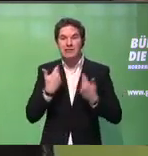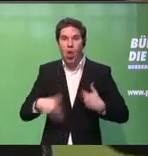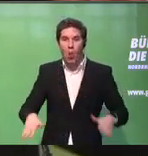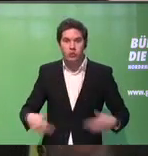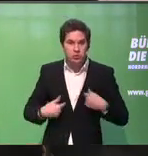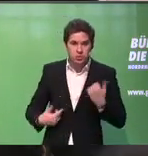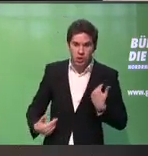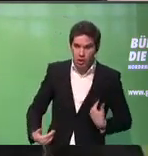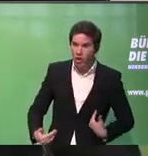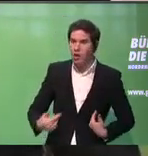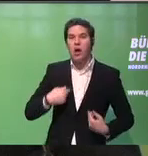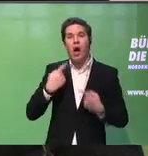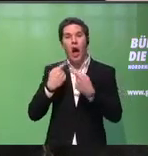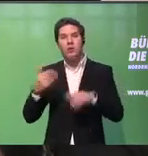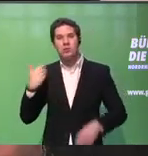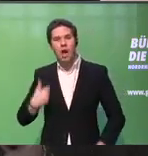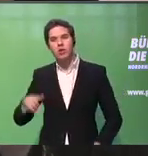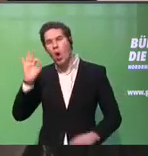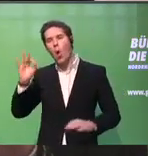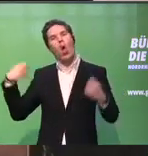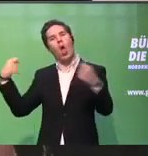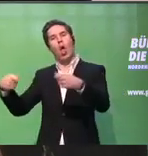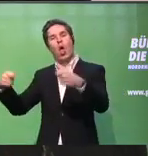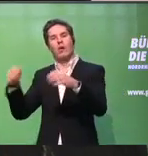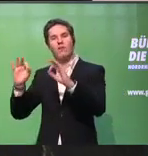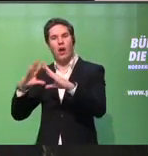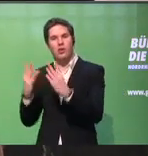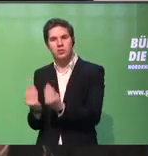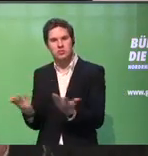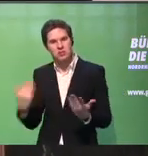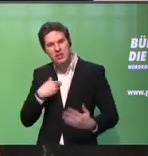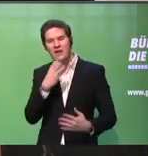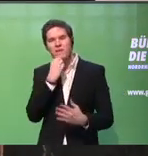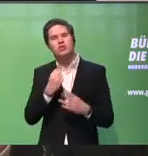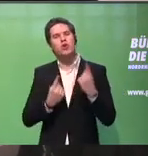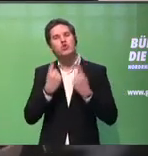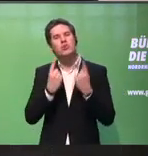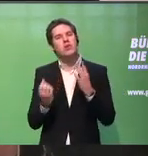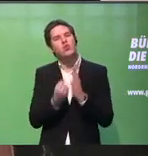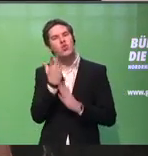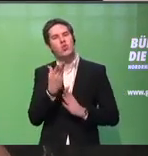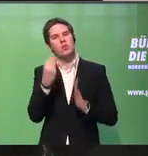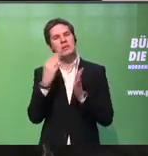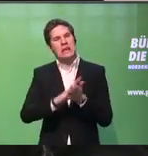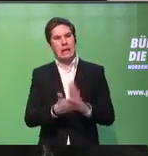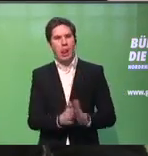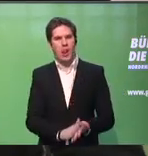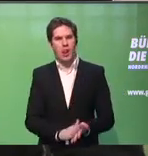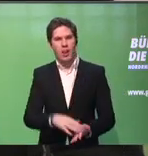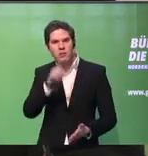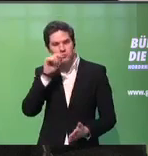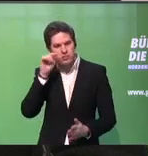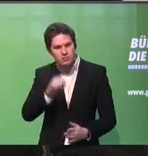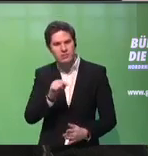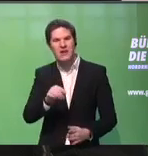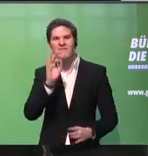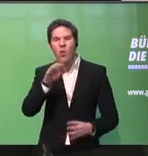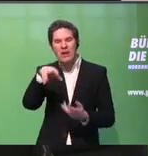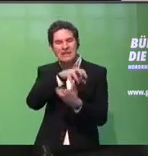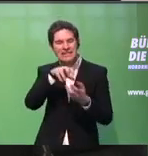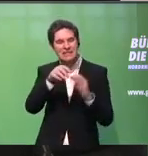und Zahlungsverdrossenheit da. Wir wollen einen Green New Deal, mit dem wir durch Investitionen in den Krisenländern